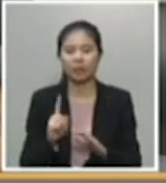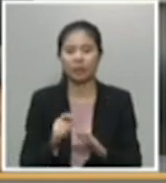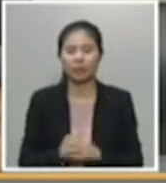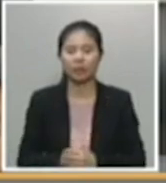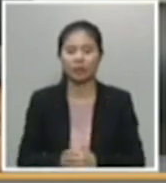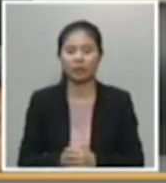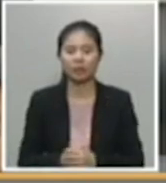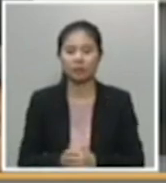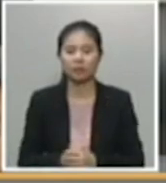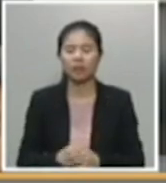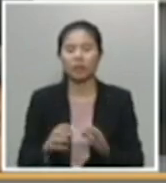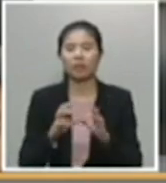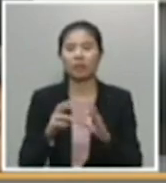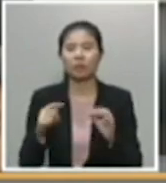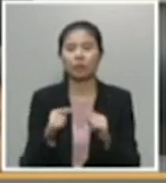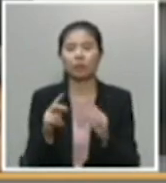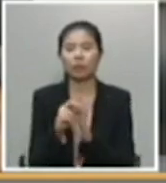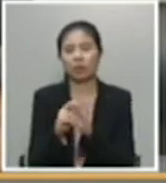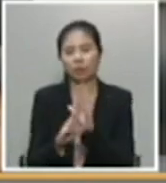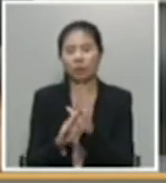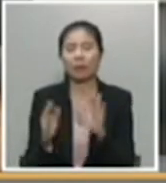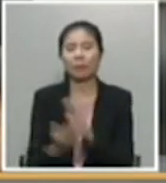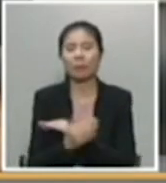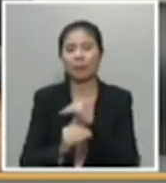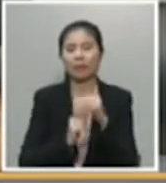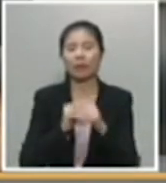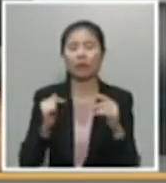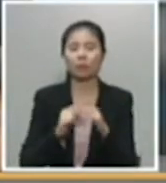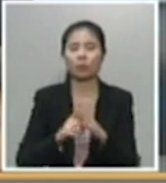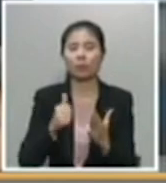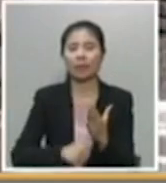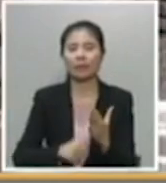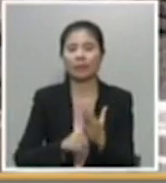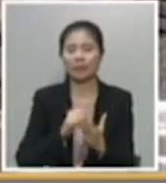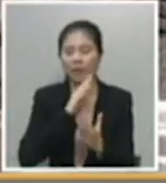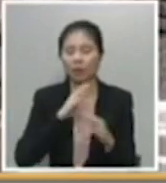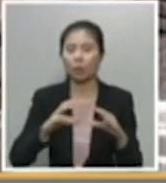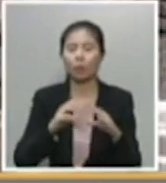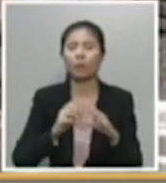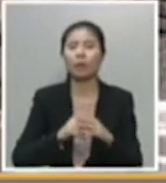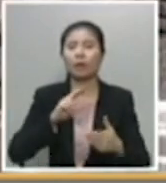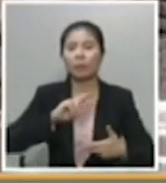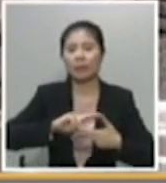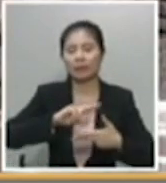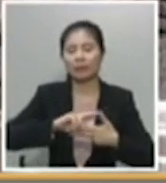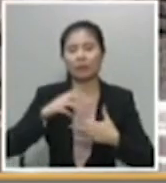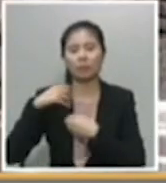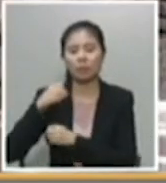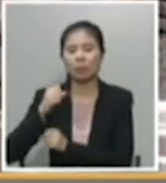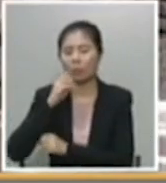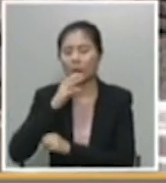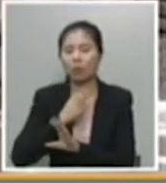นในเรื่องของนโยบายปฏิรูปภาษีซึ่งพรรคร่วมรัฐบาลทั้งพลังประชารัฐทั้งประชาธิปัตย์ได้พูดไว้ตั้